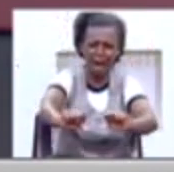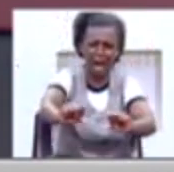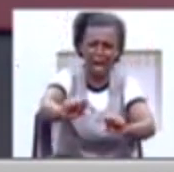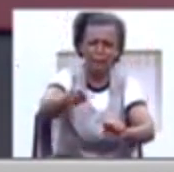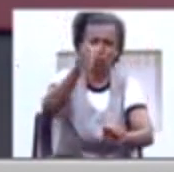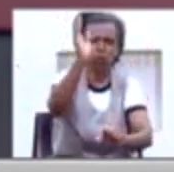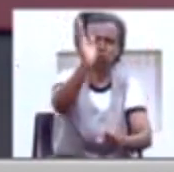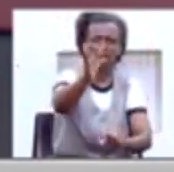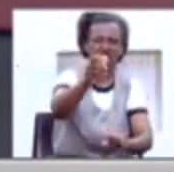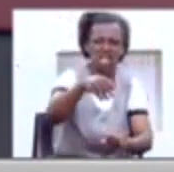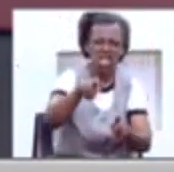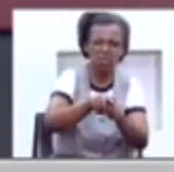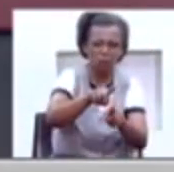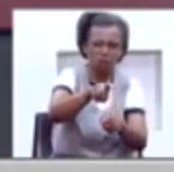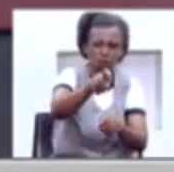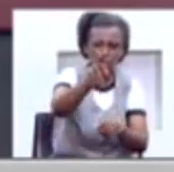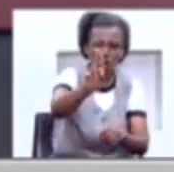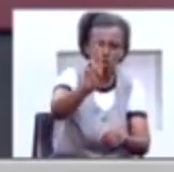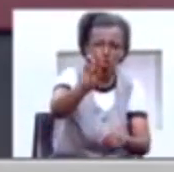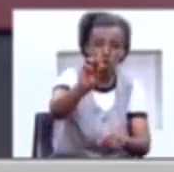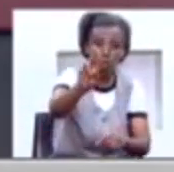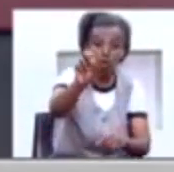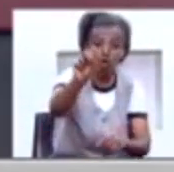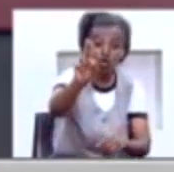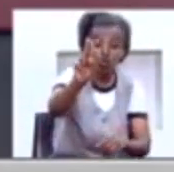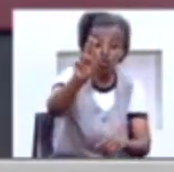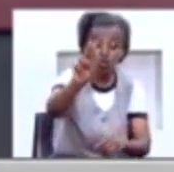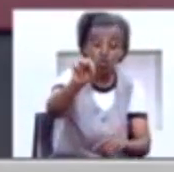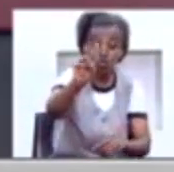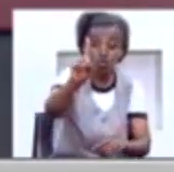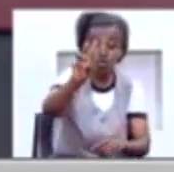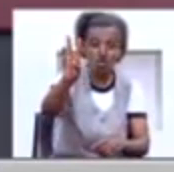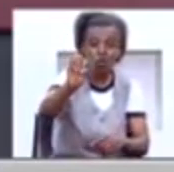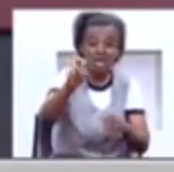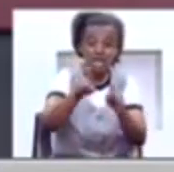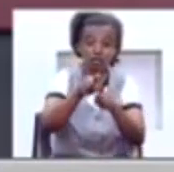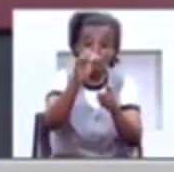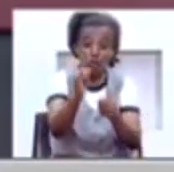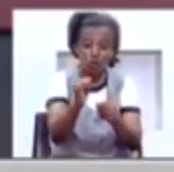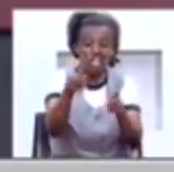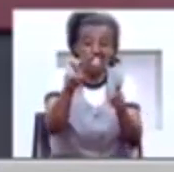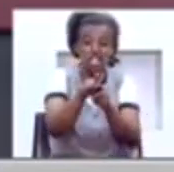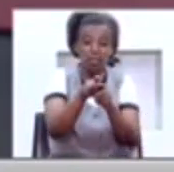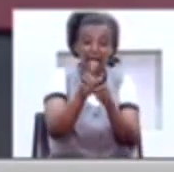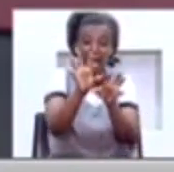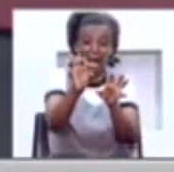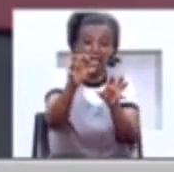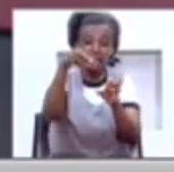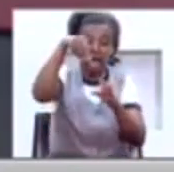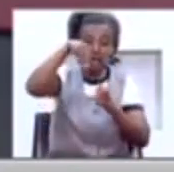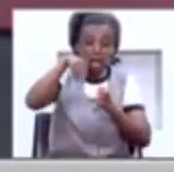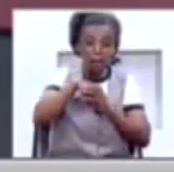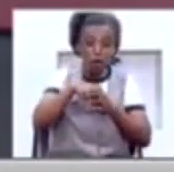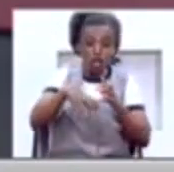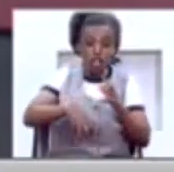ari nk'umusundwe mu mubiri n'ibindi hari n'inyandiko yavuze ngo kubana n'umututsi no kubana na kanseri mu gifu yego izo ni inyandiko